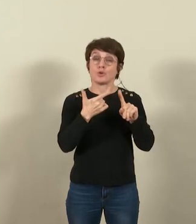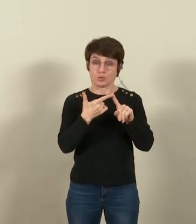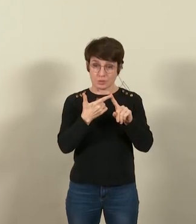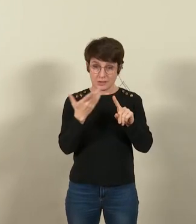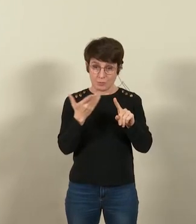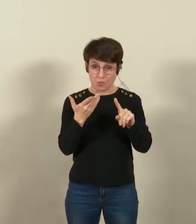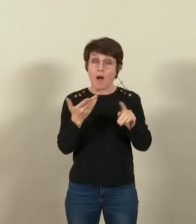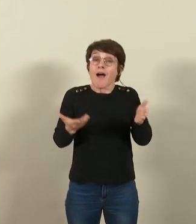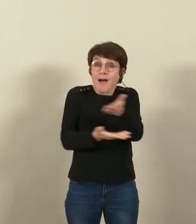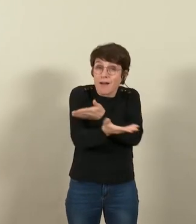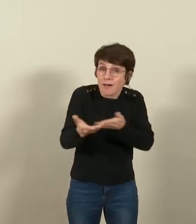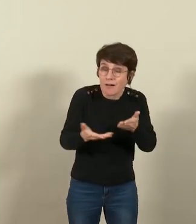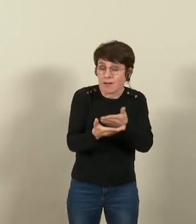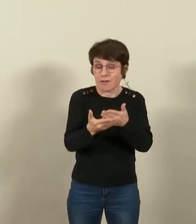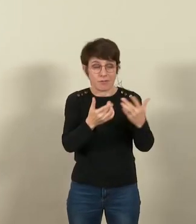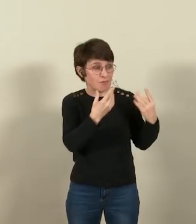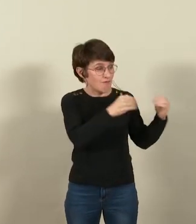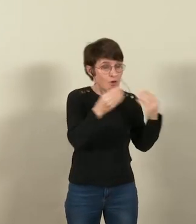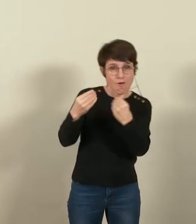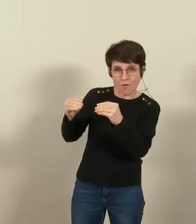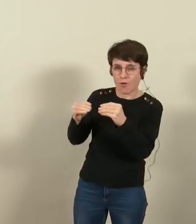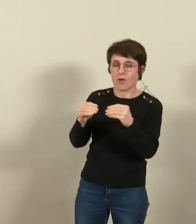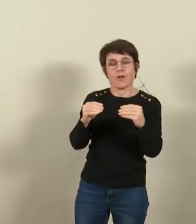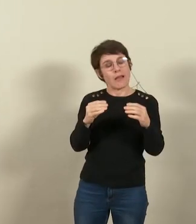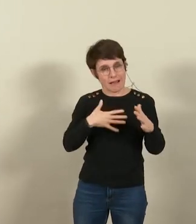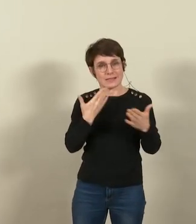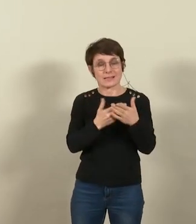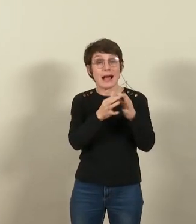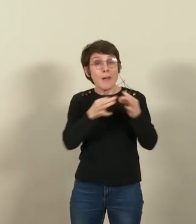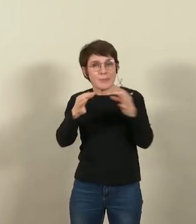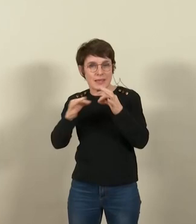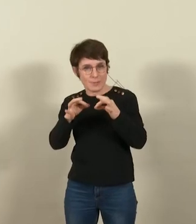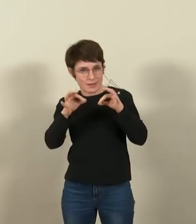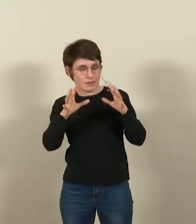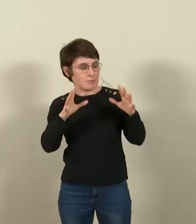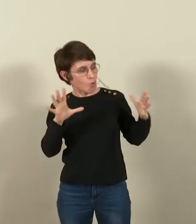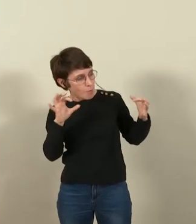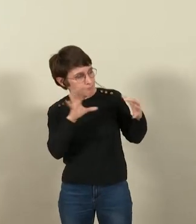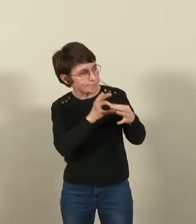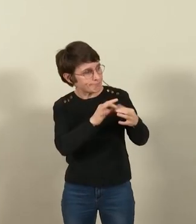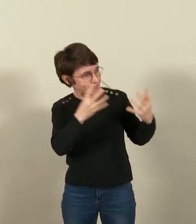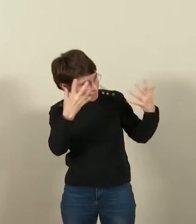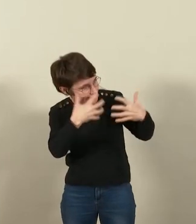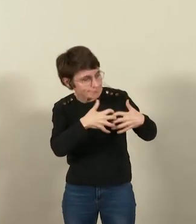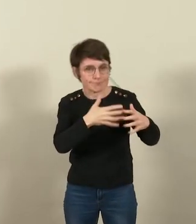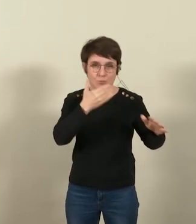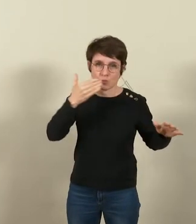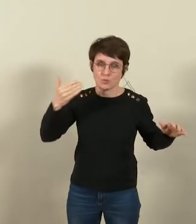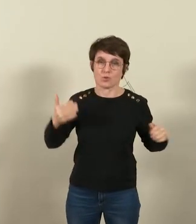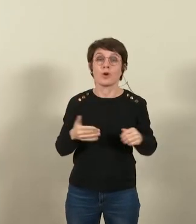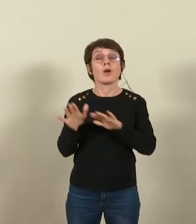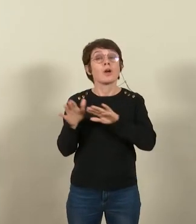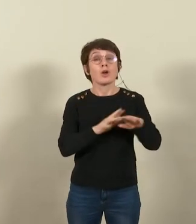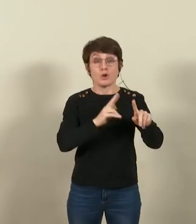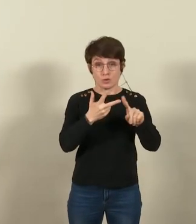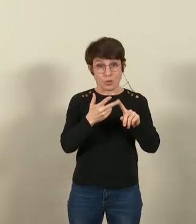aussi assurent la stabilité des relations diplomatiques troisièmement enfin si on veut une Europe puissante il faut être présent au